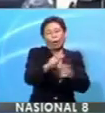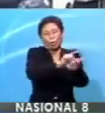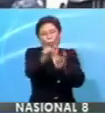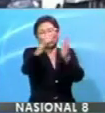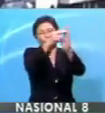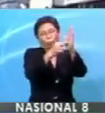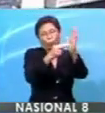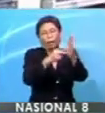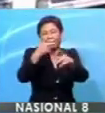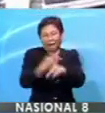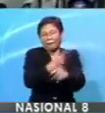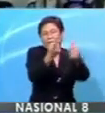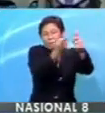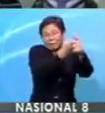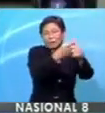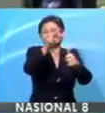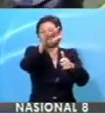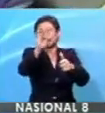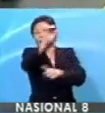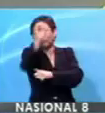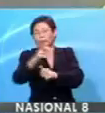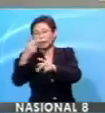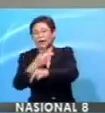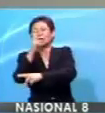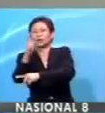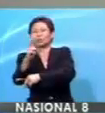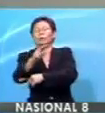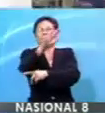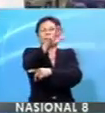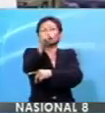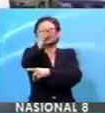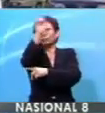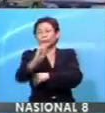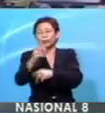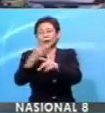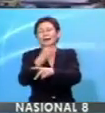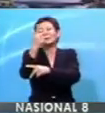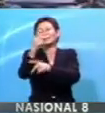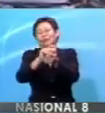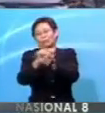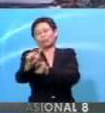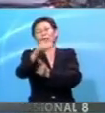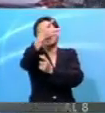undang-undang bagi kali pertama 38% kali kedua 31% kali ketiga manakala 18%